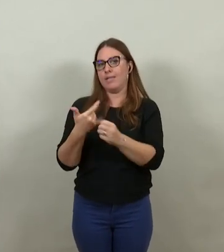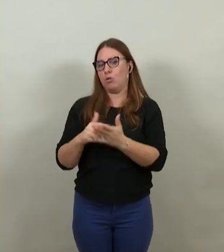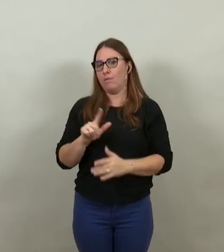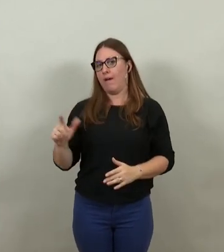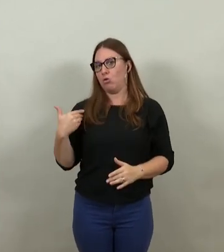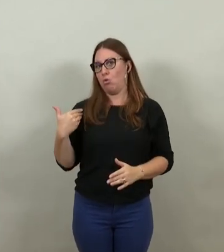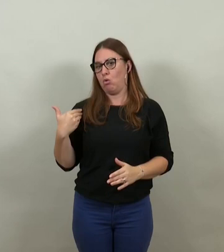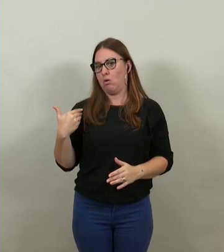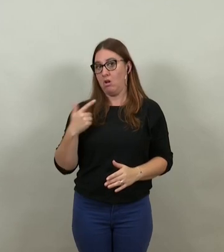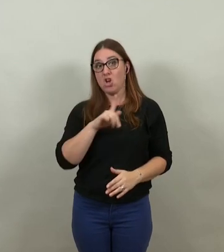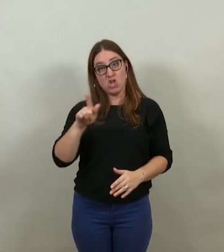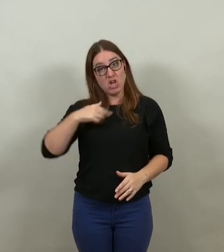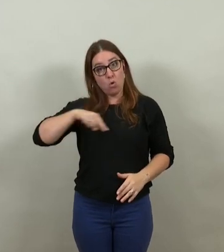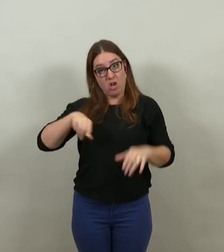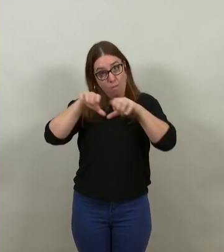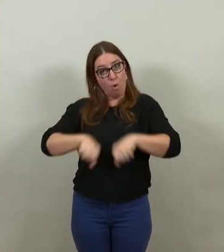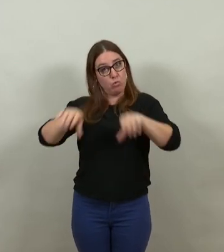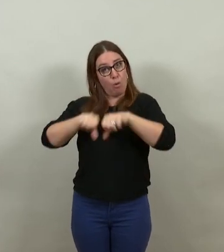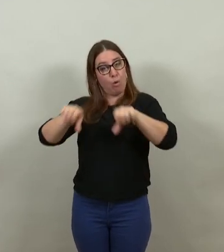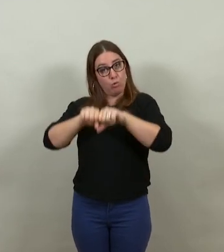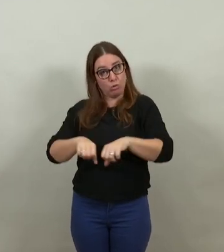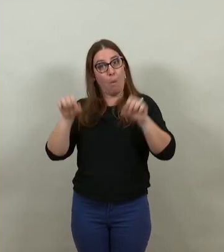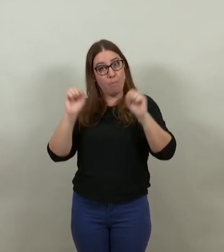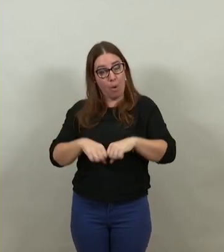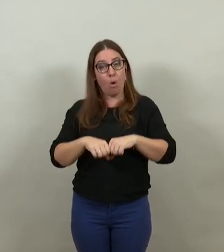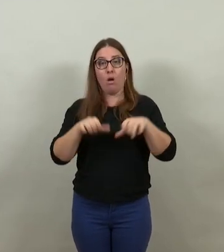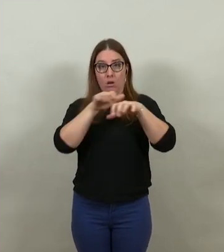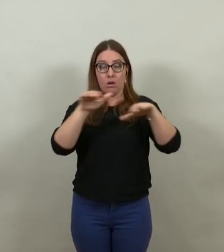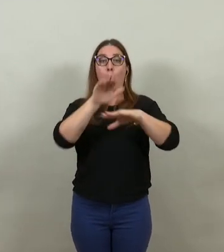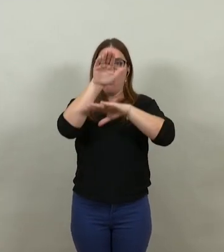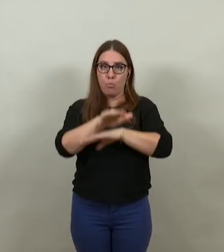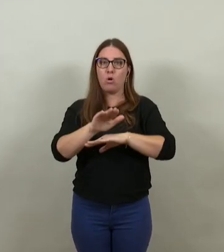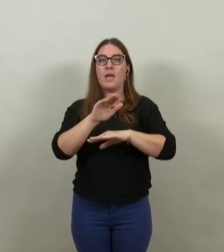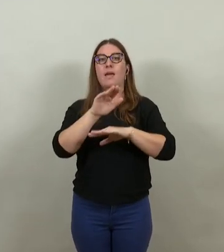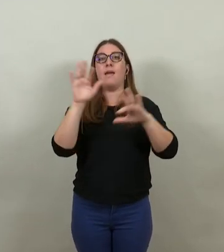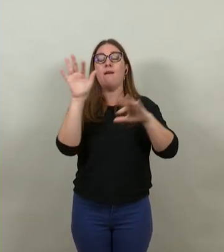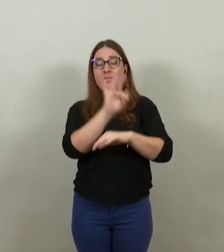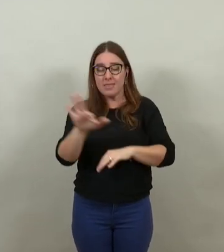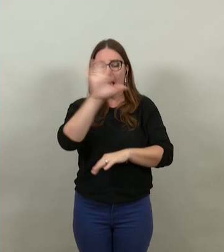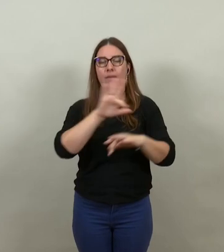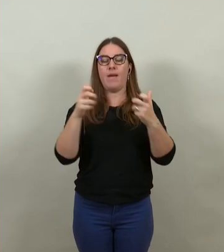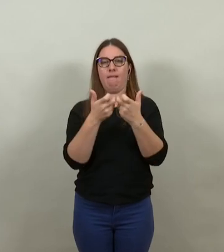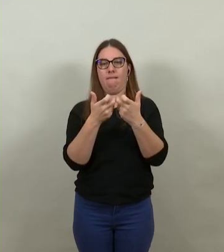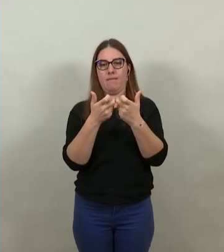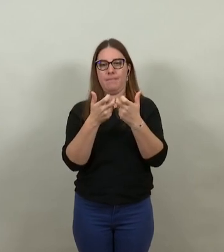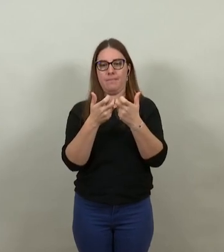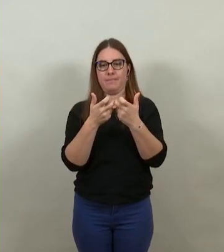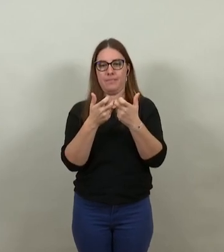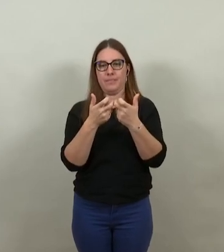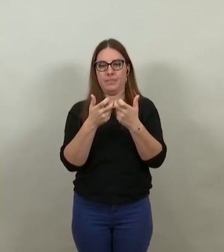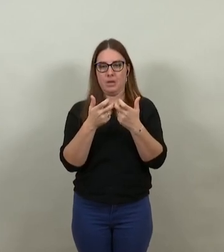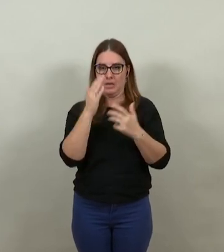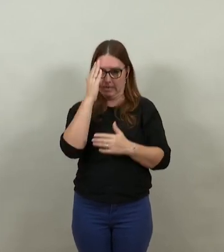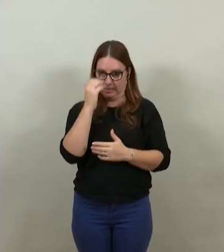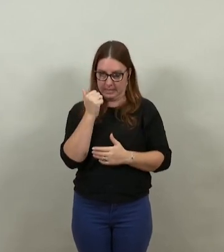euh par GG par la production de GG a permis d'alimenter le le bouclier tarifaire national euh et et donc je je